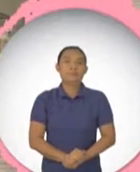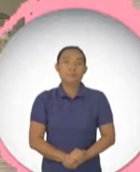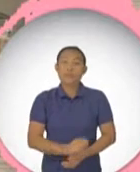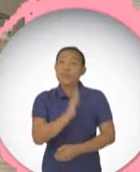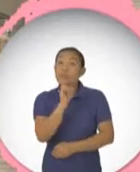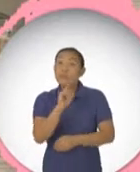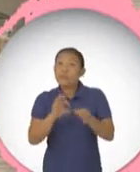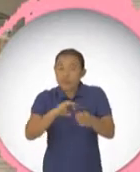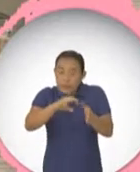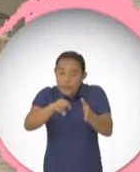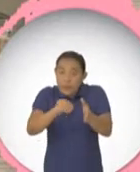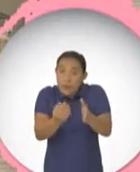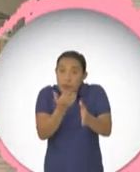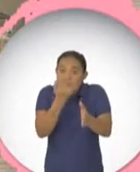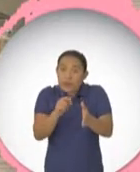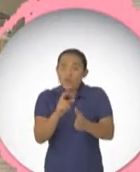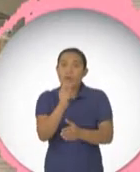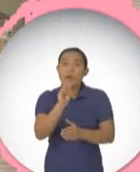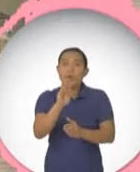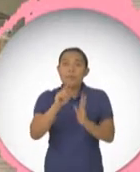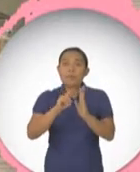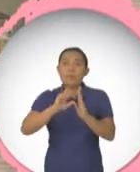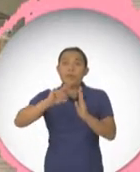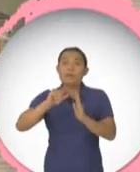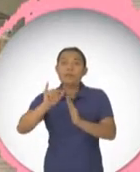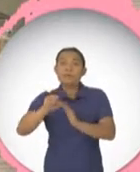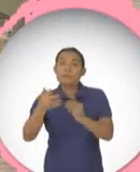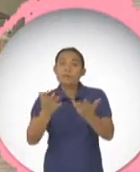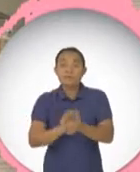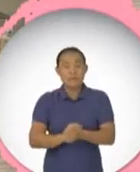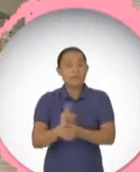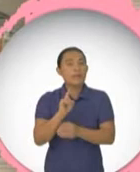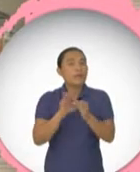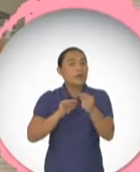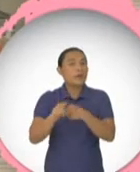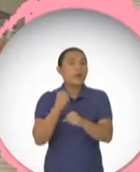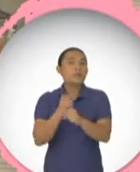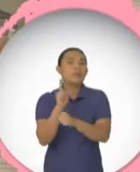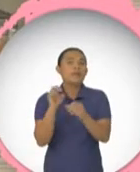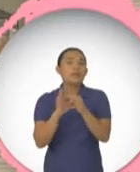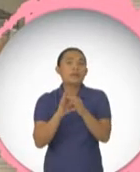ยนี่มันมีอะไรอีก ก็บางที่เขาจะใช้เป็นสมุนไพรอื่นๆนะคะ ครับ